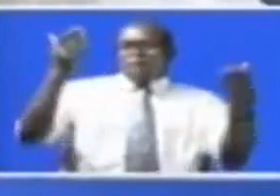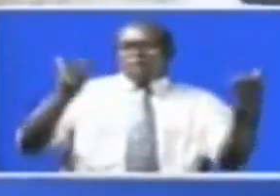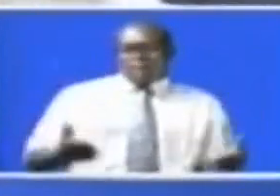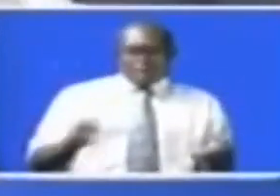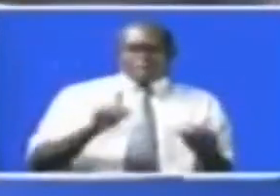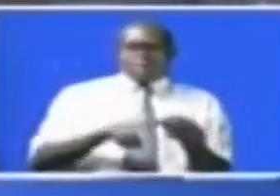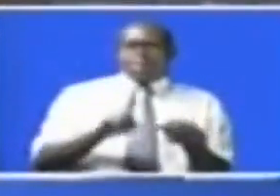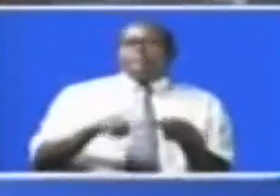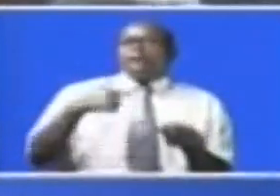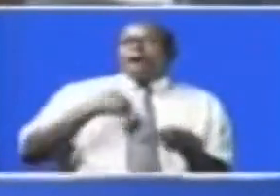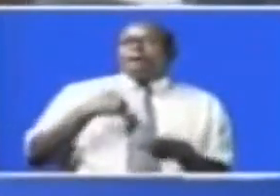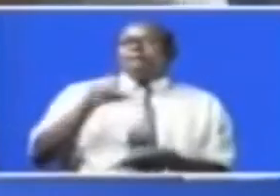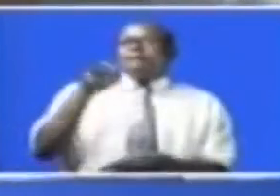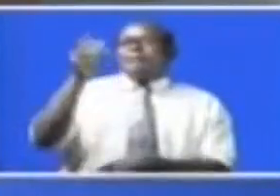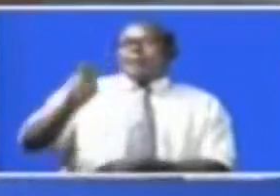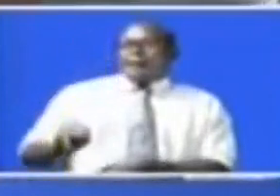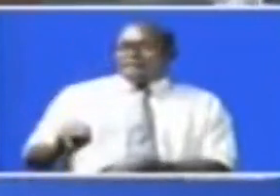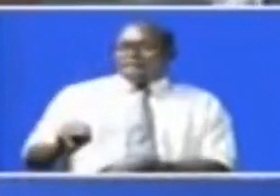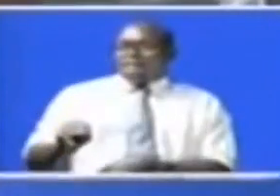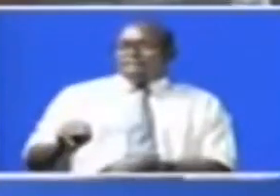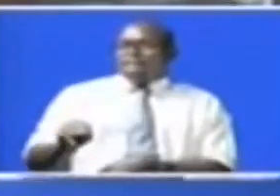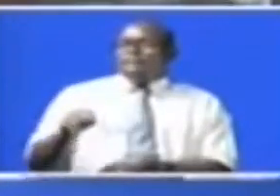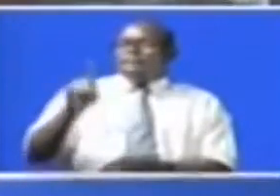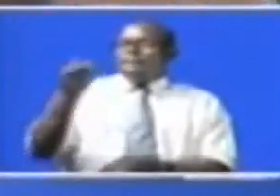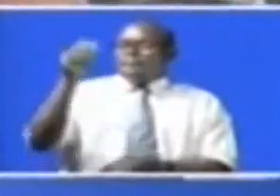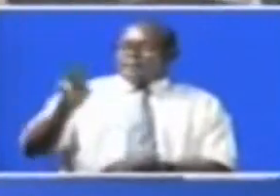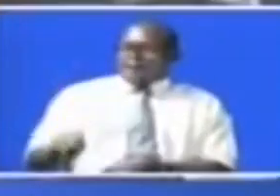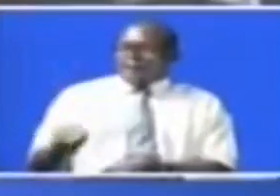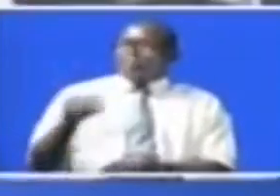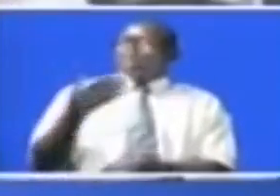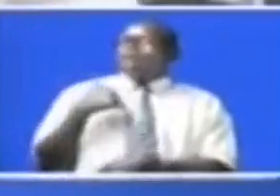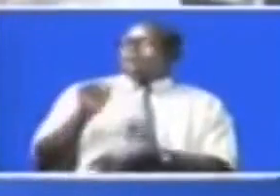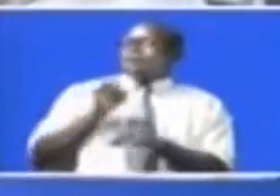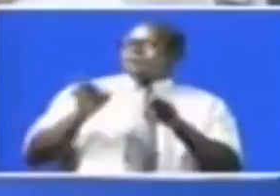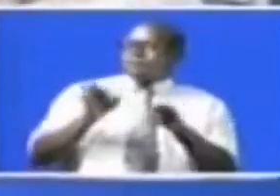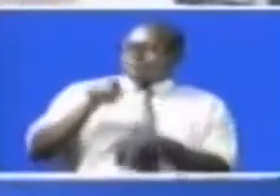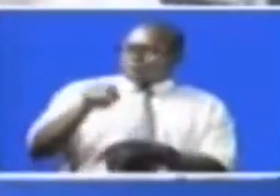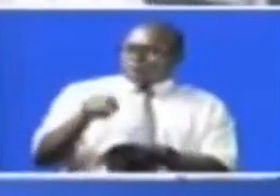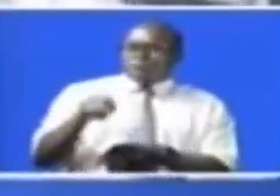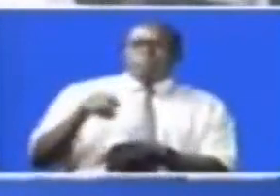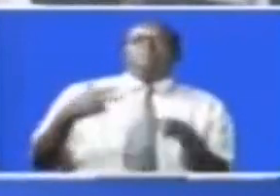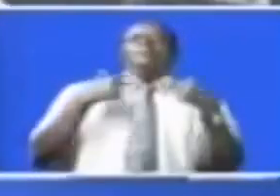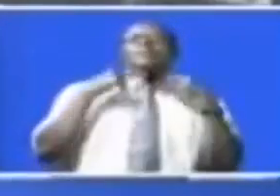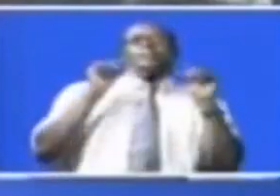Iko hii dam ambayo ya Maya ambayo umesema na kwama, na ningependa niwaeleze haja kwama